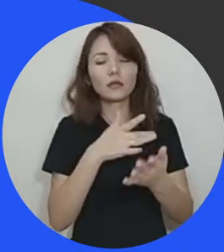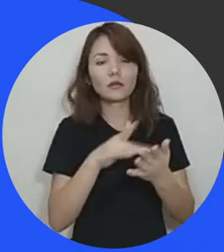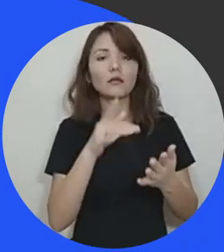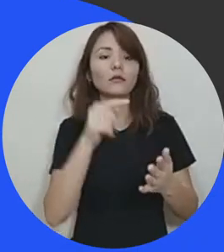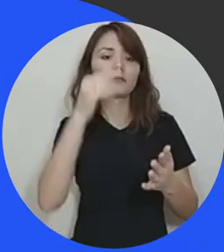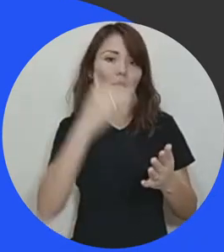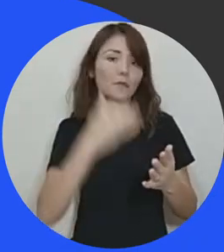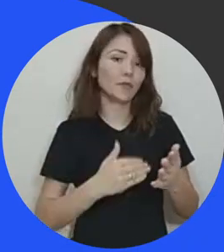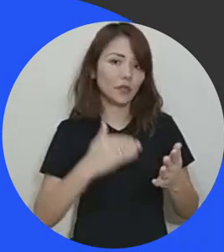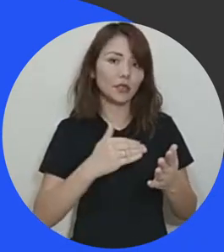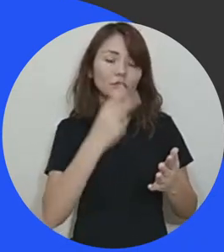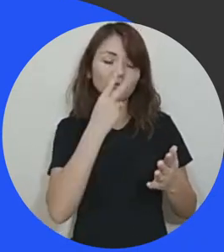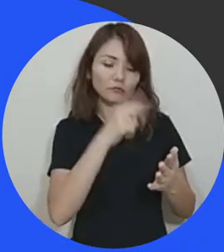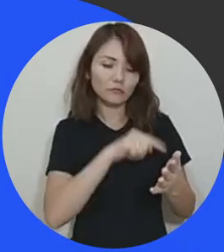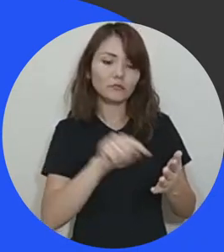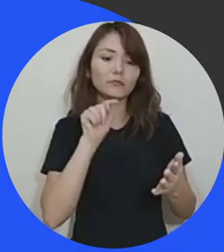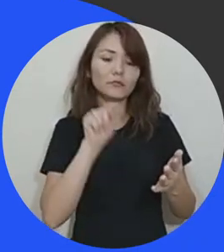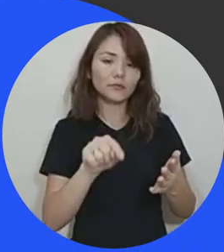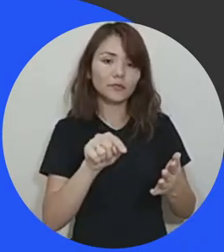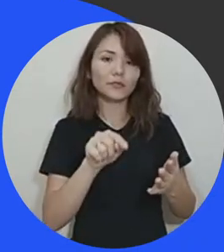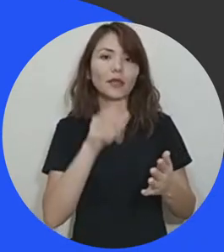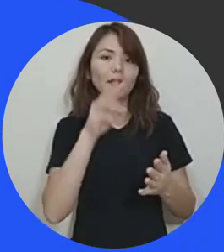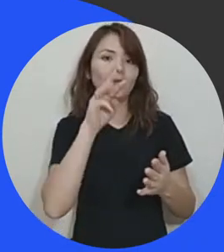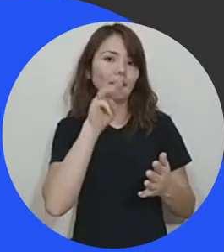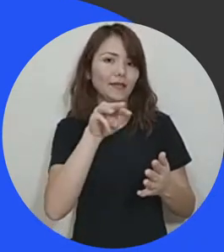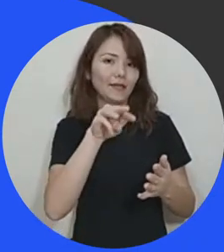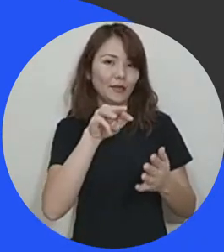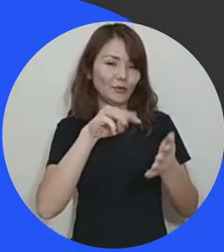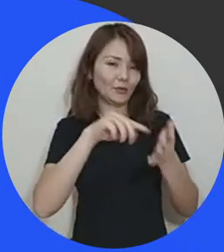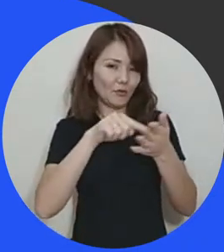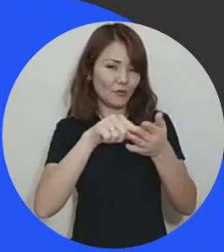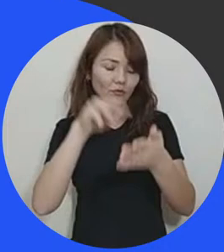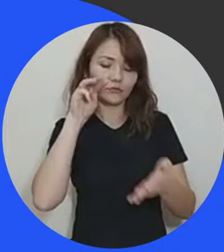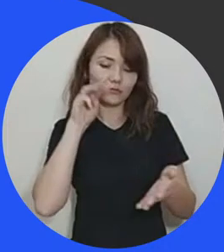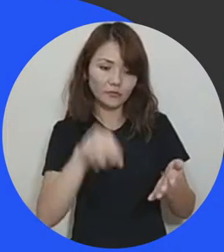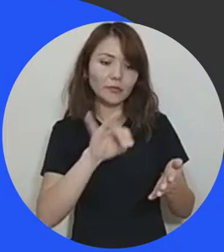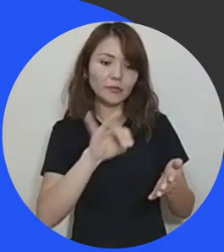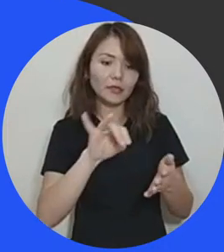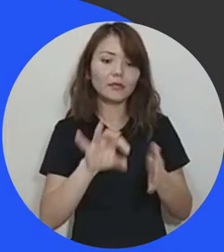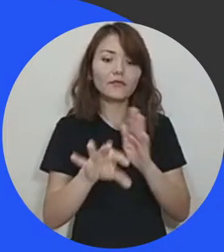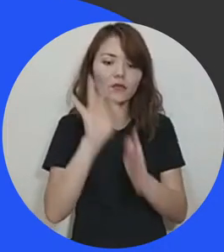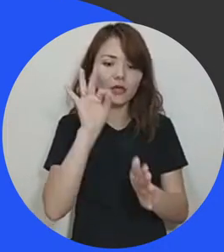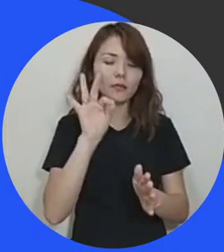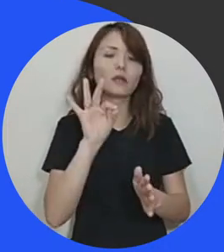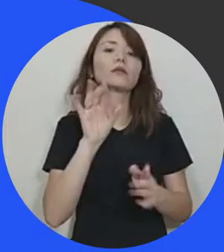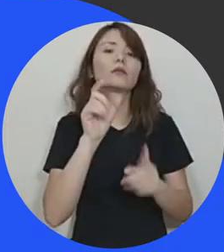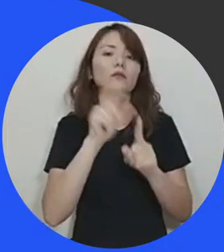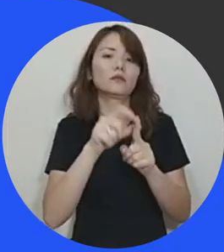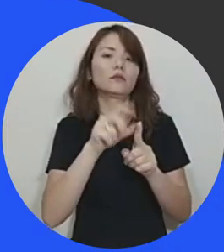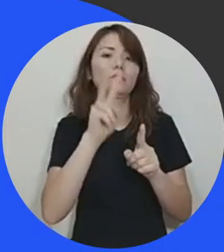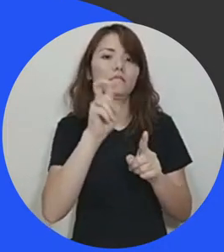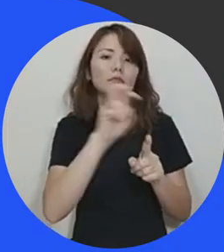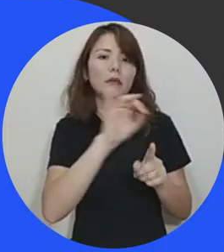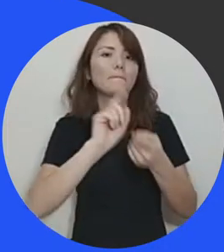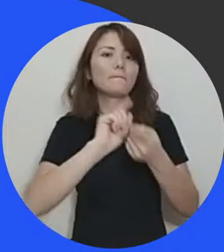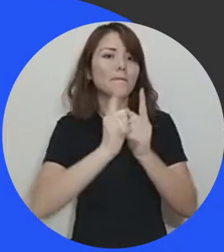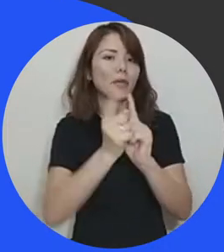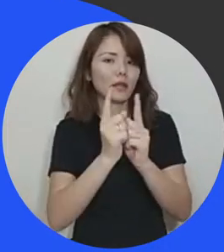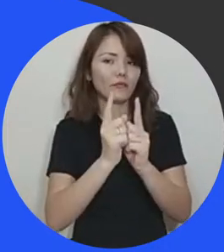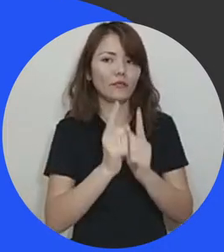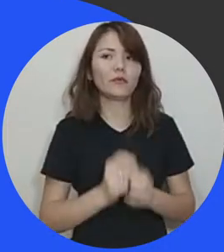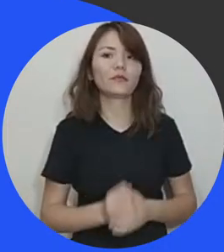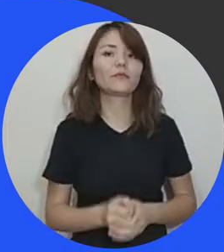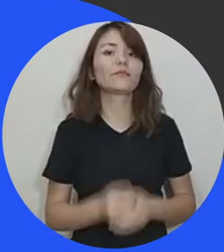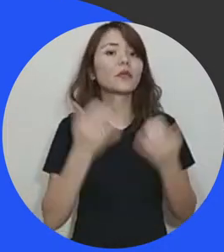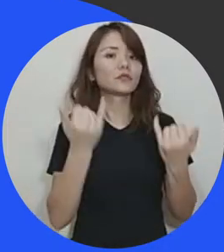нижней панели надо будет нажать троеточие и в появившемся списке выбрать слово «перевод». Сейчас я уже